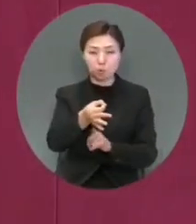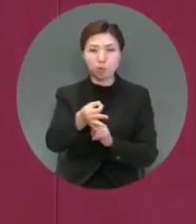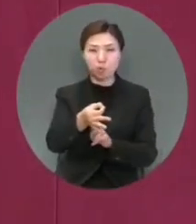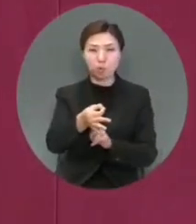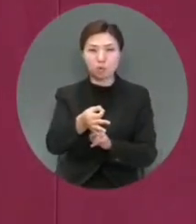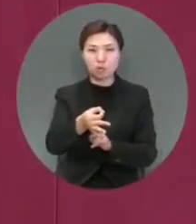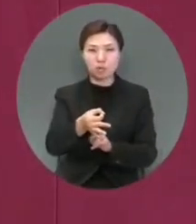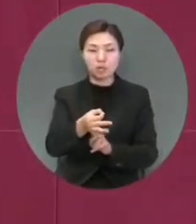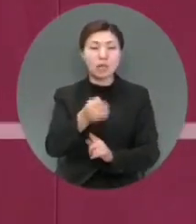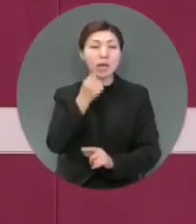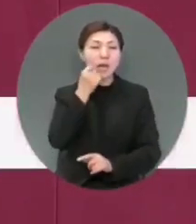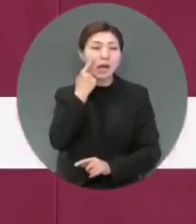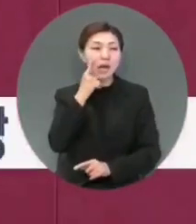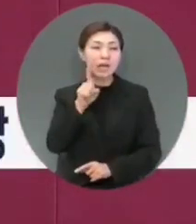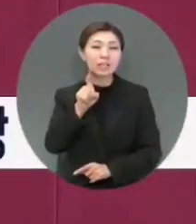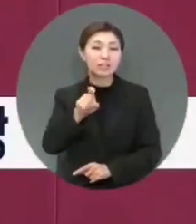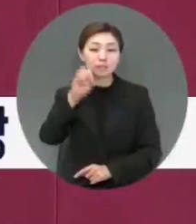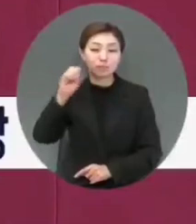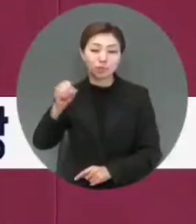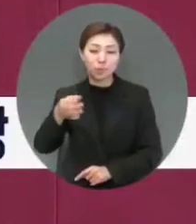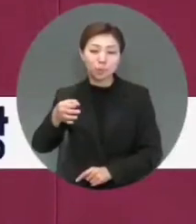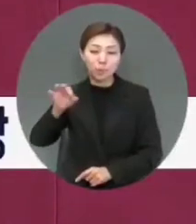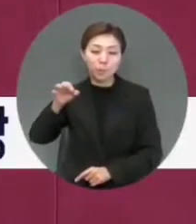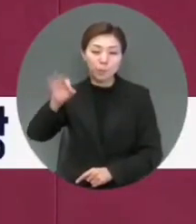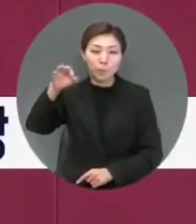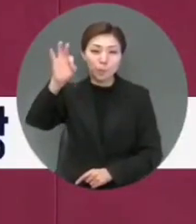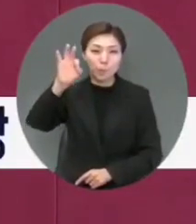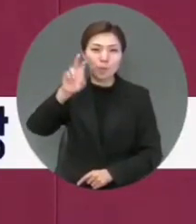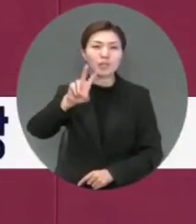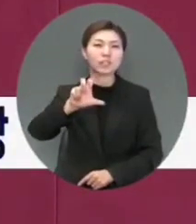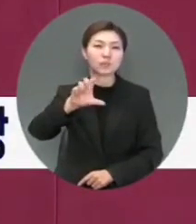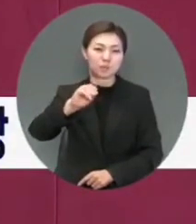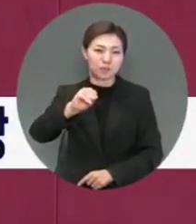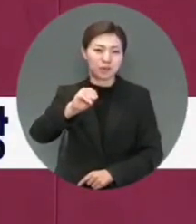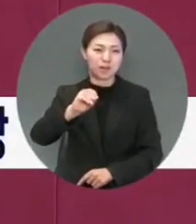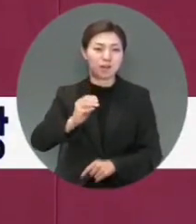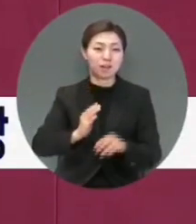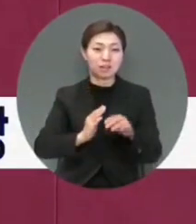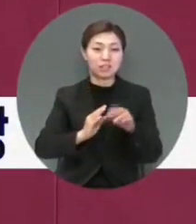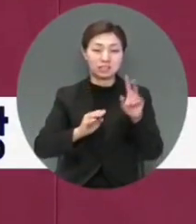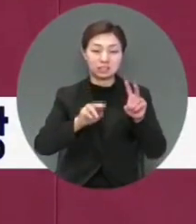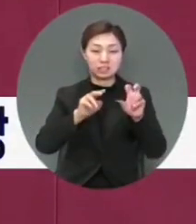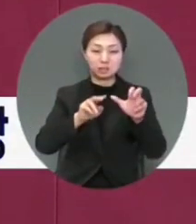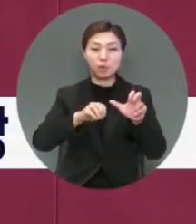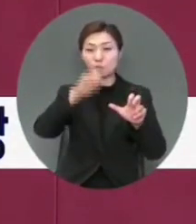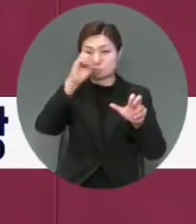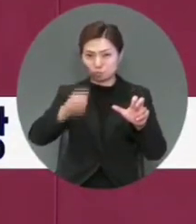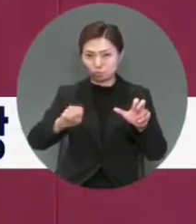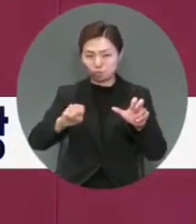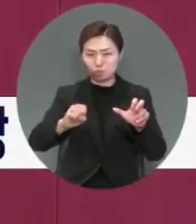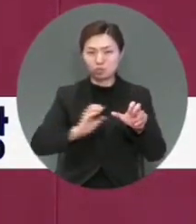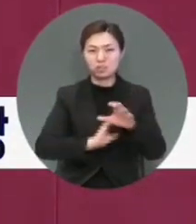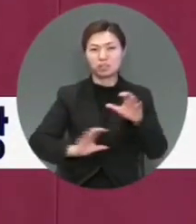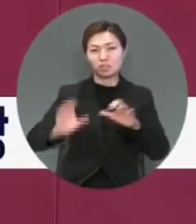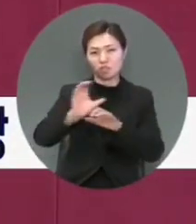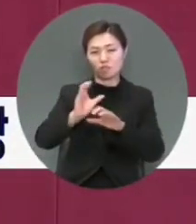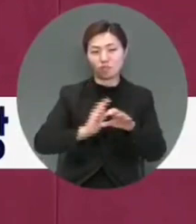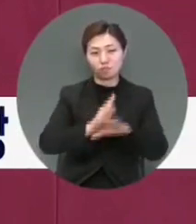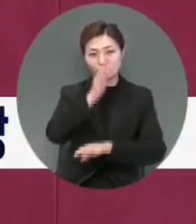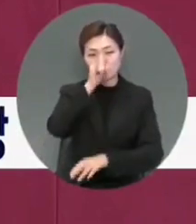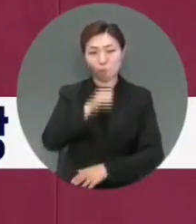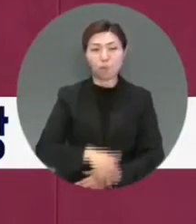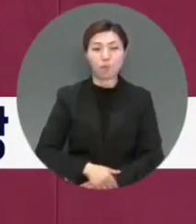25%를 인상하고 기초와 차상위의 모든 가구 청년들에게 대학